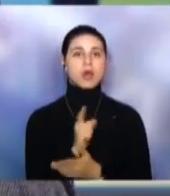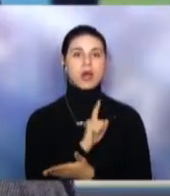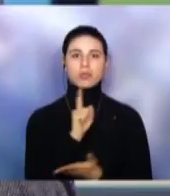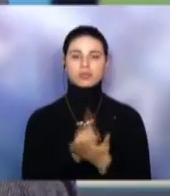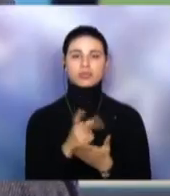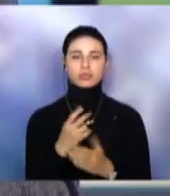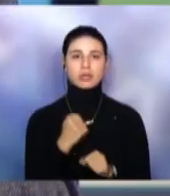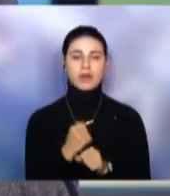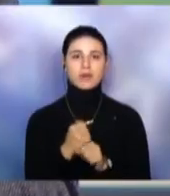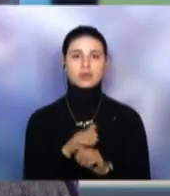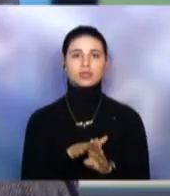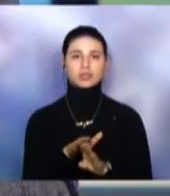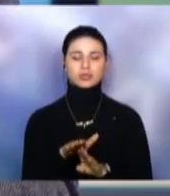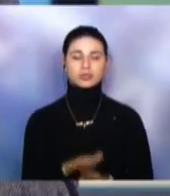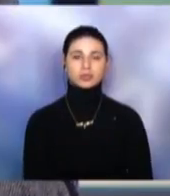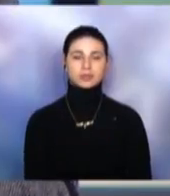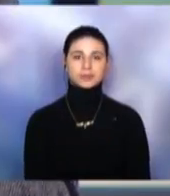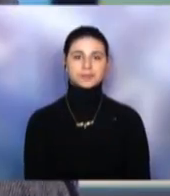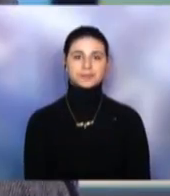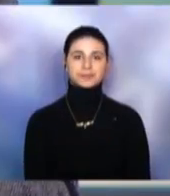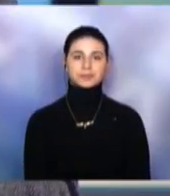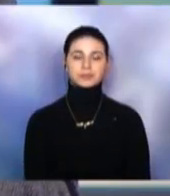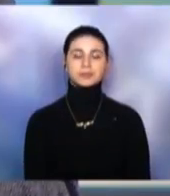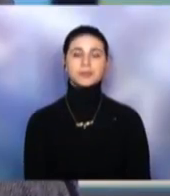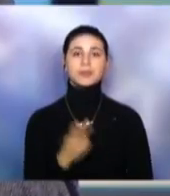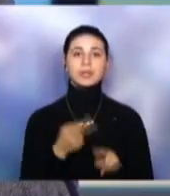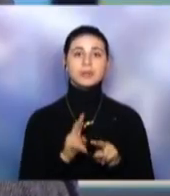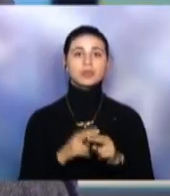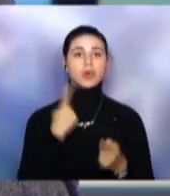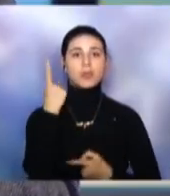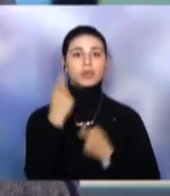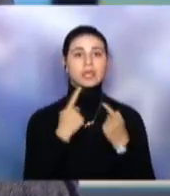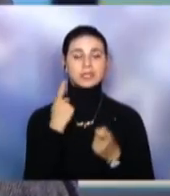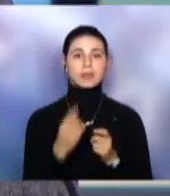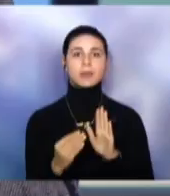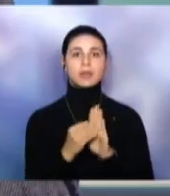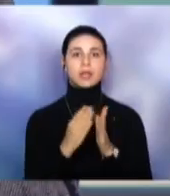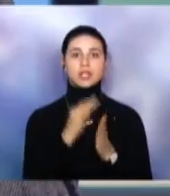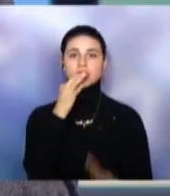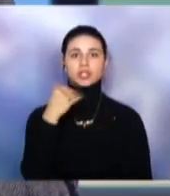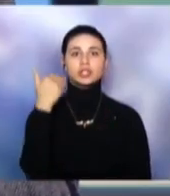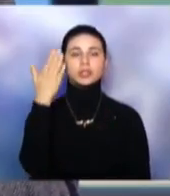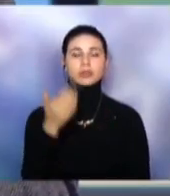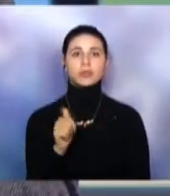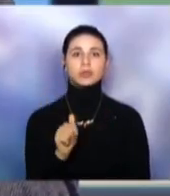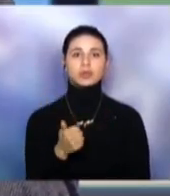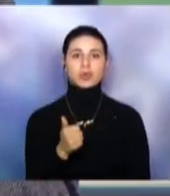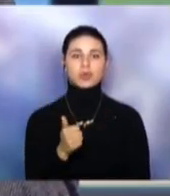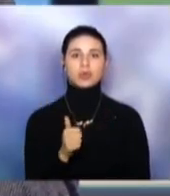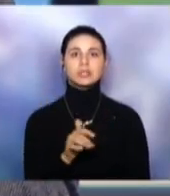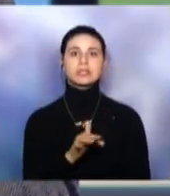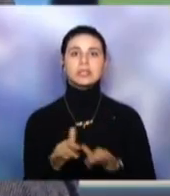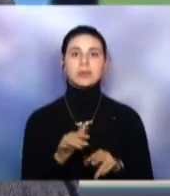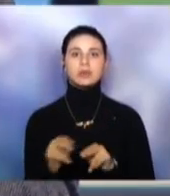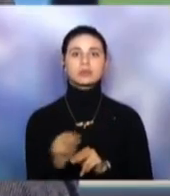აუცილებლად შესასრულებელია. რამე თუ ეს მონაცემები განსაზღვრავს სწორედ შემდგომ ტაქტიკას, როგორ